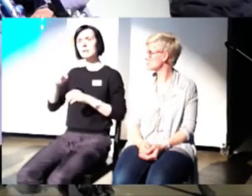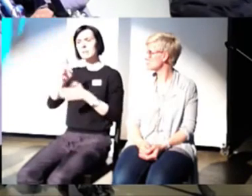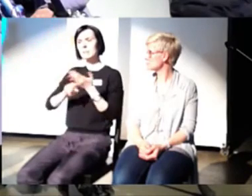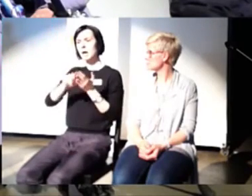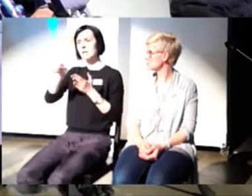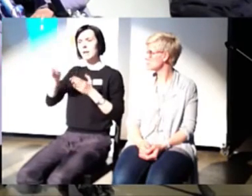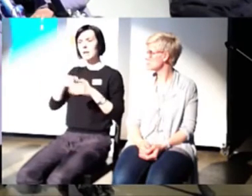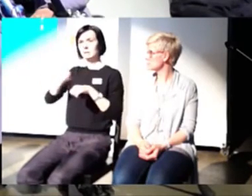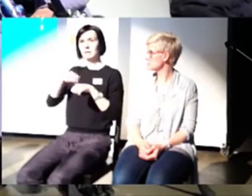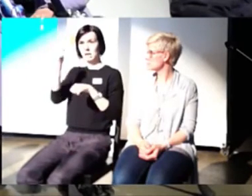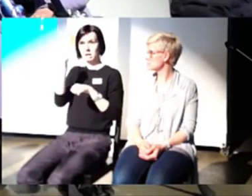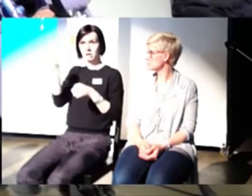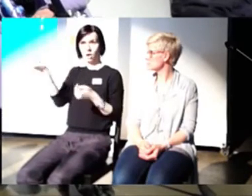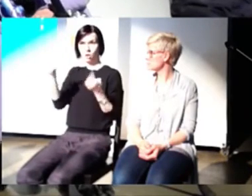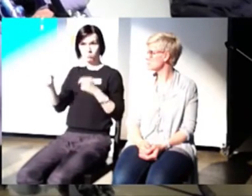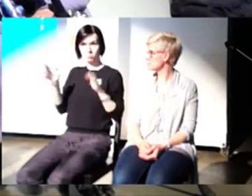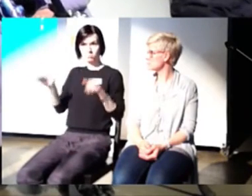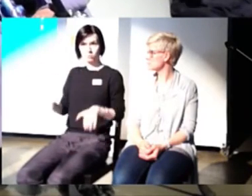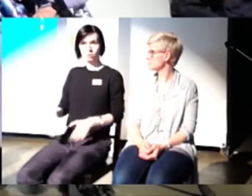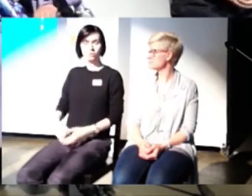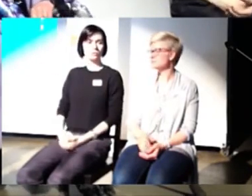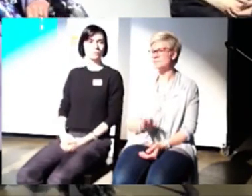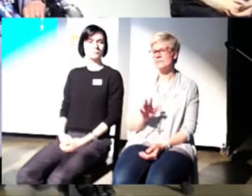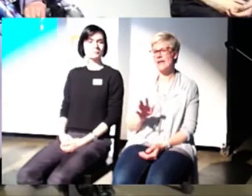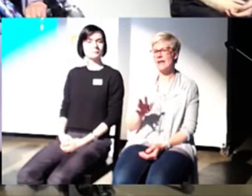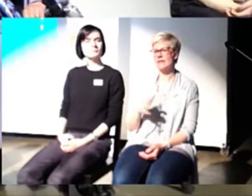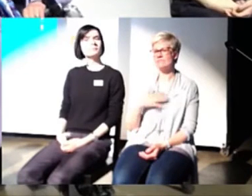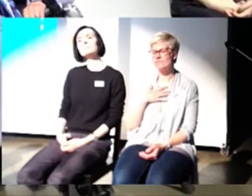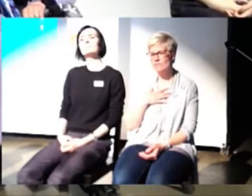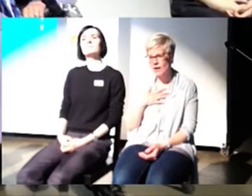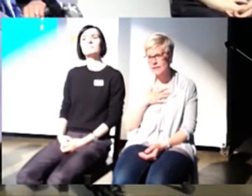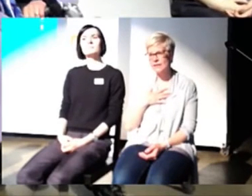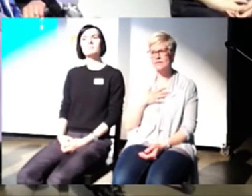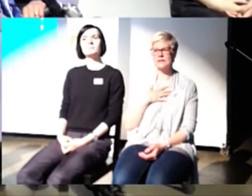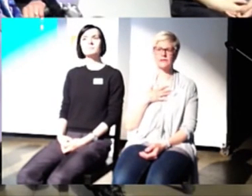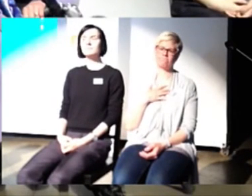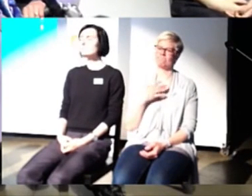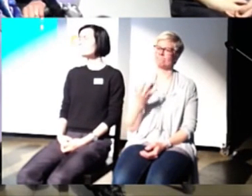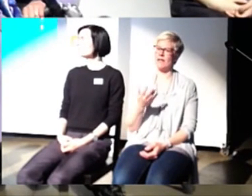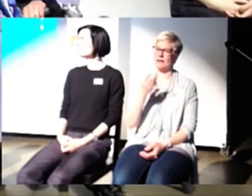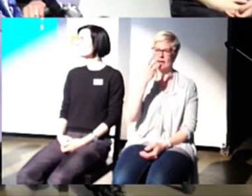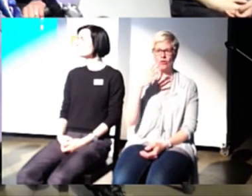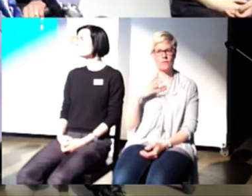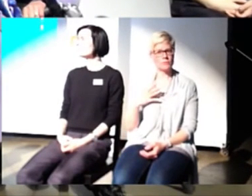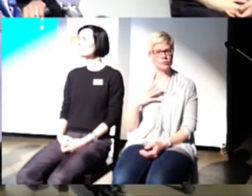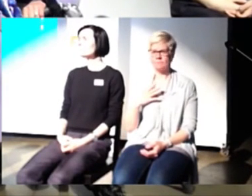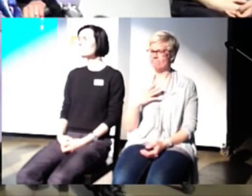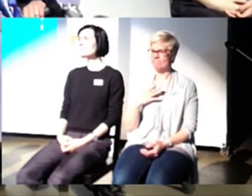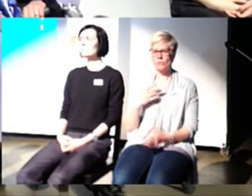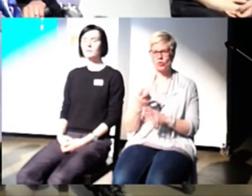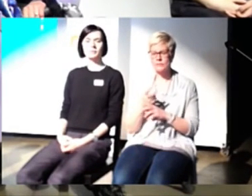kartanossa? Ei meillä ollut itse asiassa valitettavasti kukaan muu. Ainakin